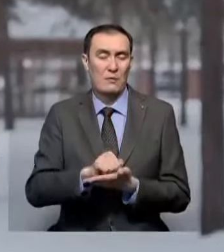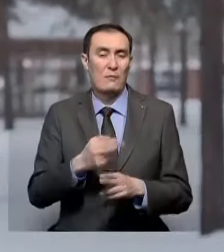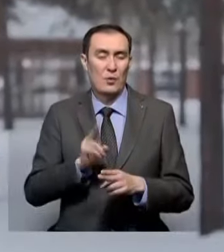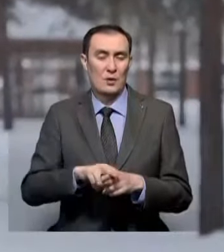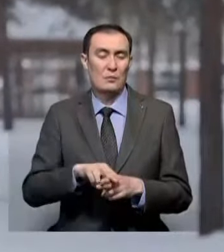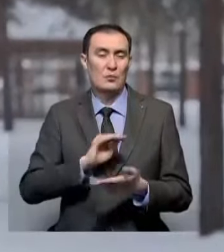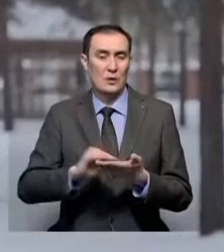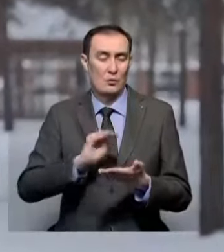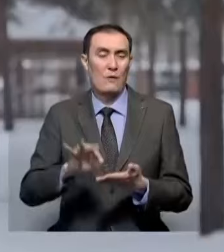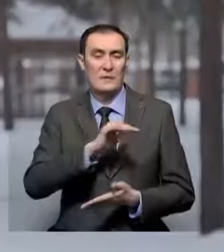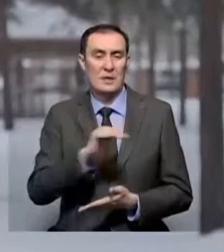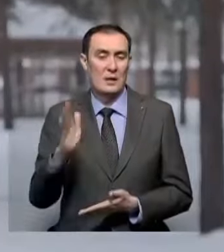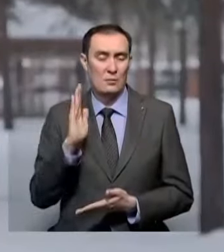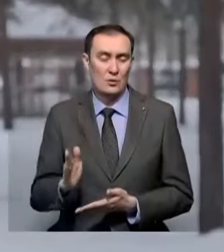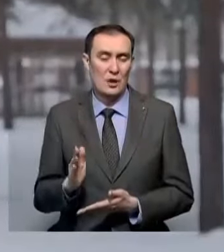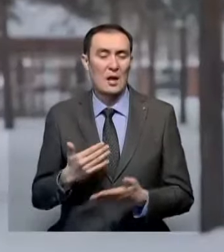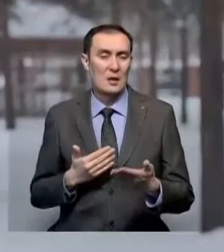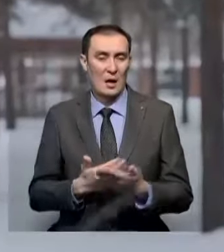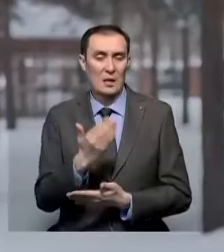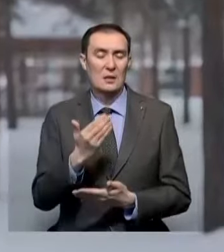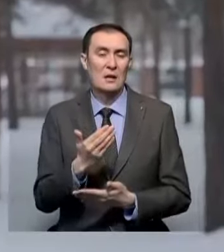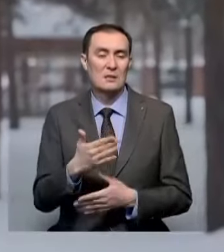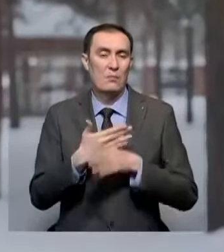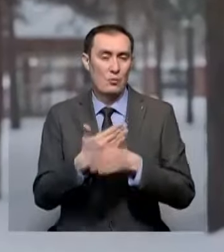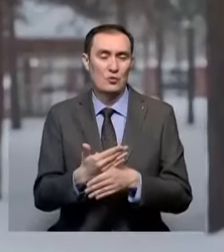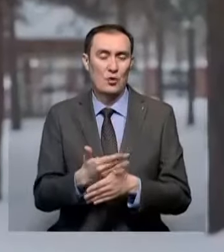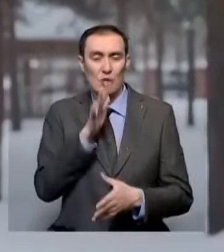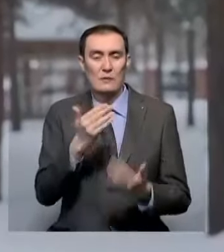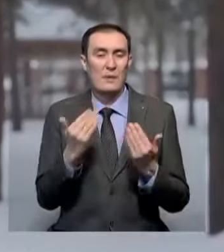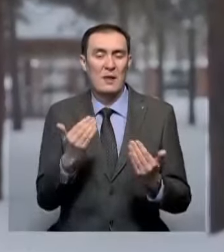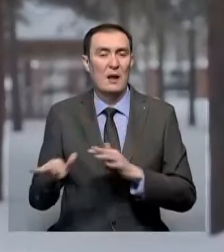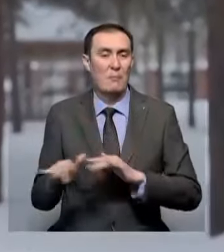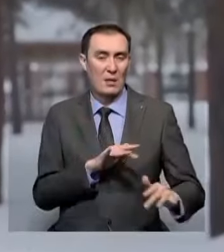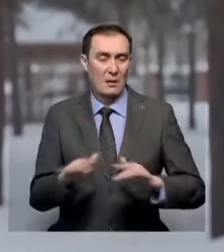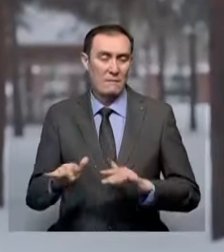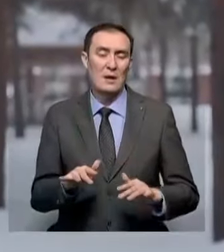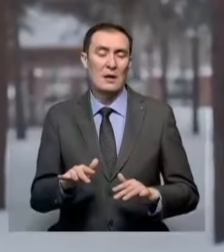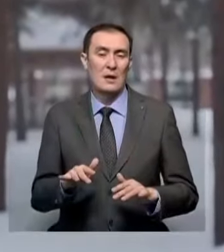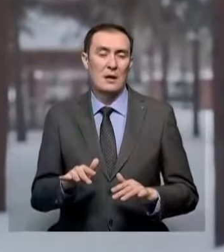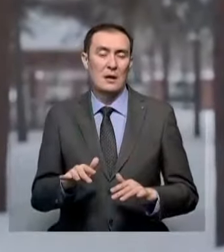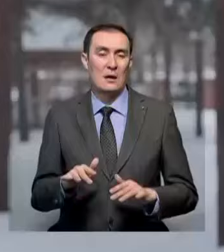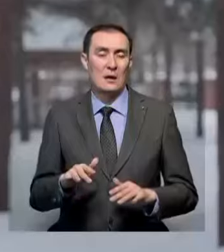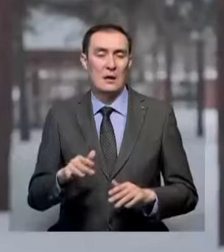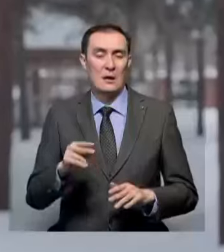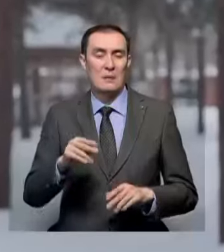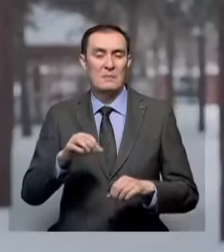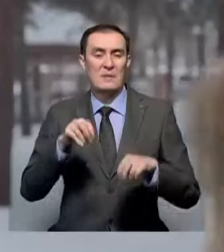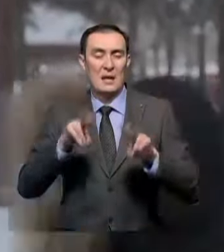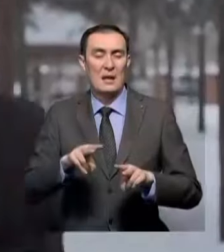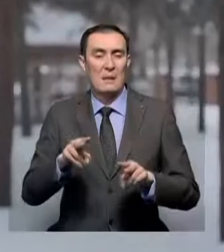поводу статью официальную, доказанную при помощи современных методов молекулярной генетики.